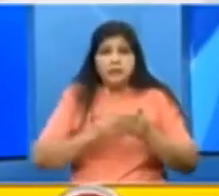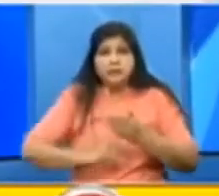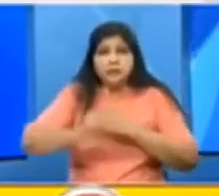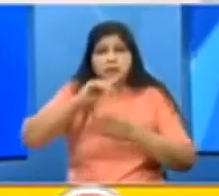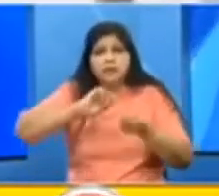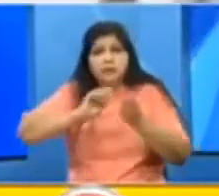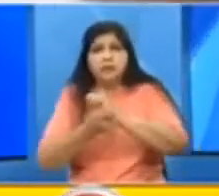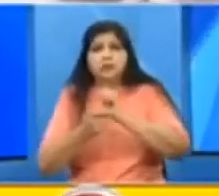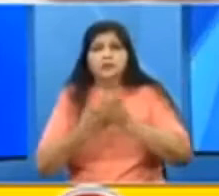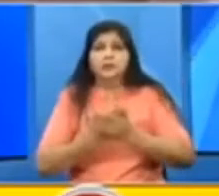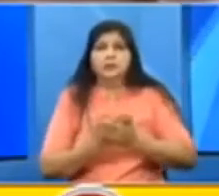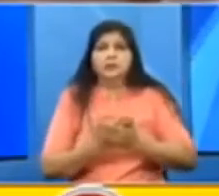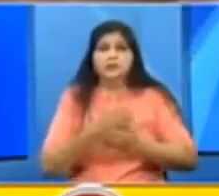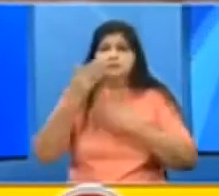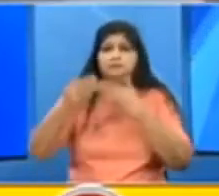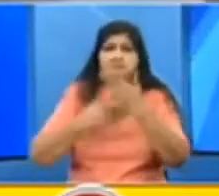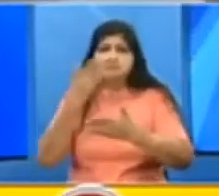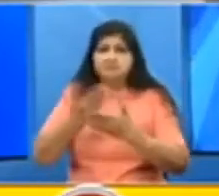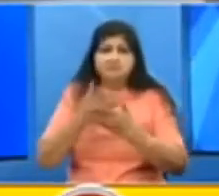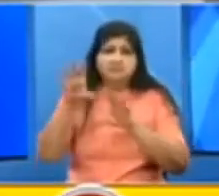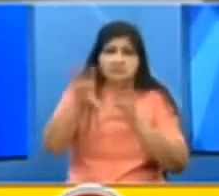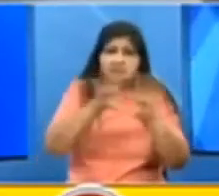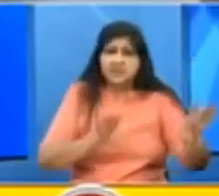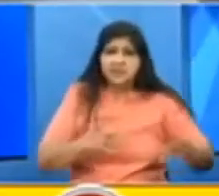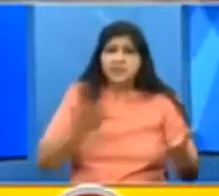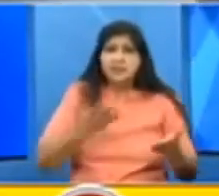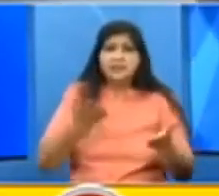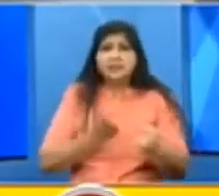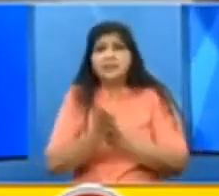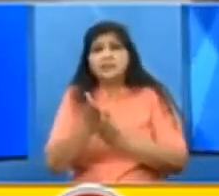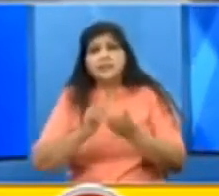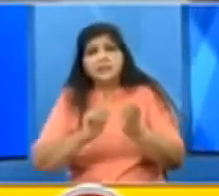है, कैसे कैसे क्षेत्रों में बदल रहा है।